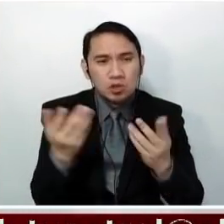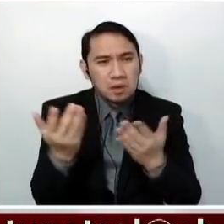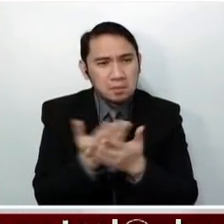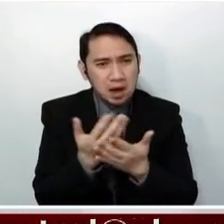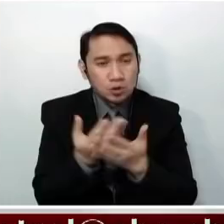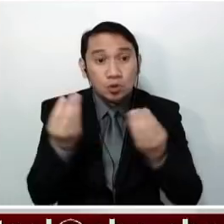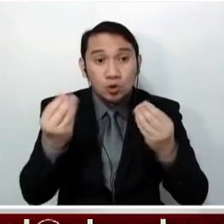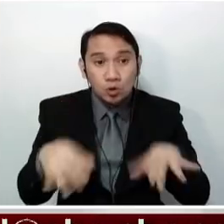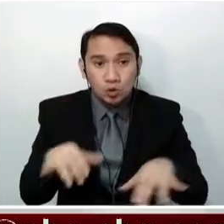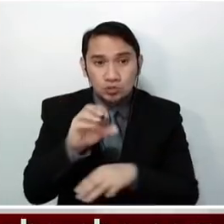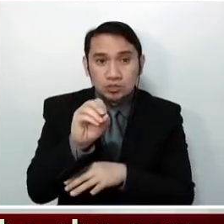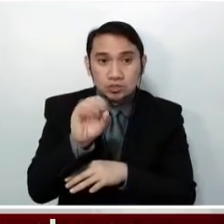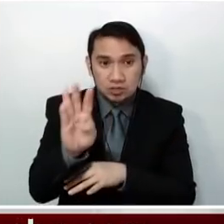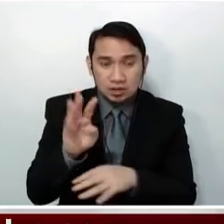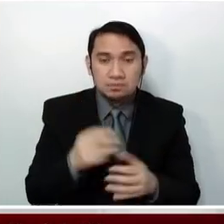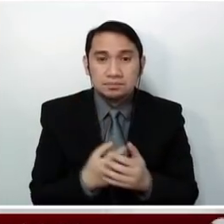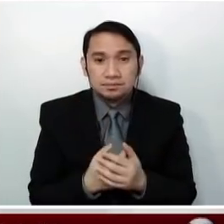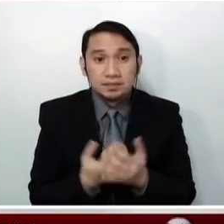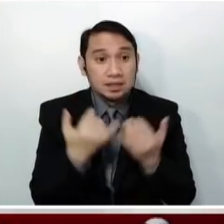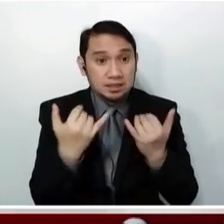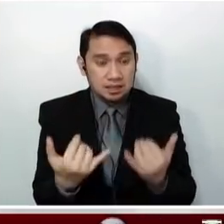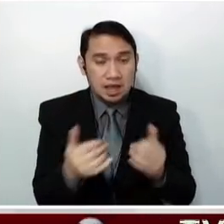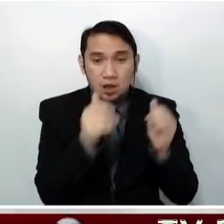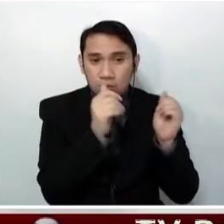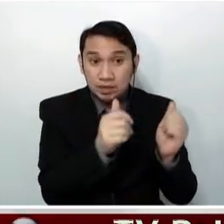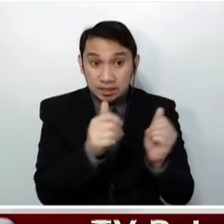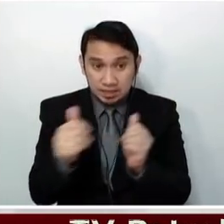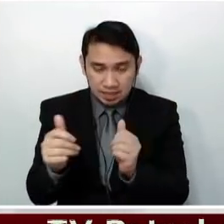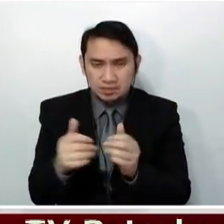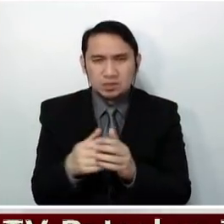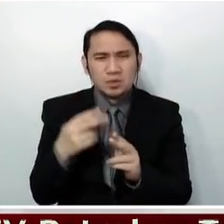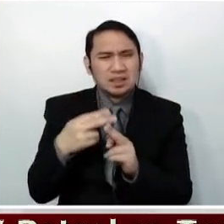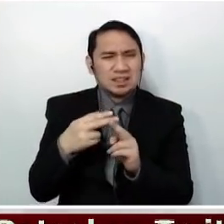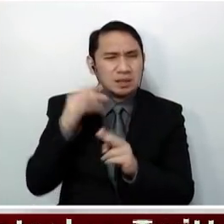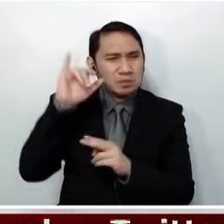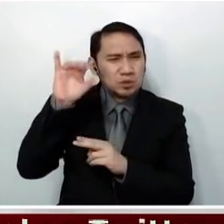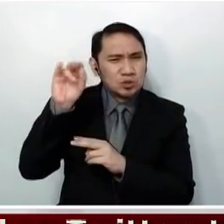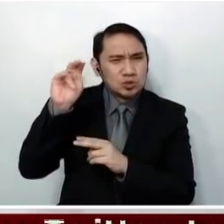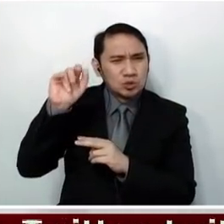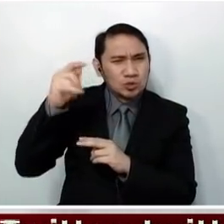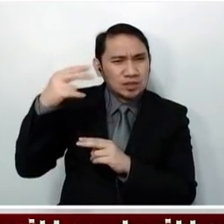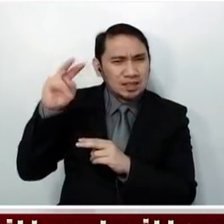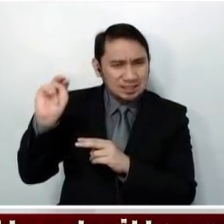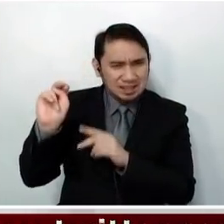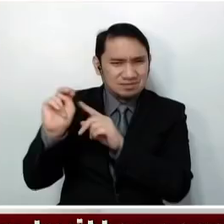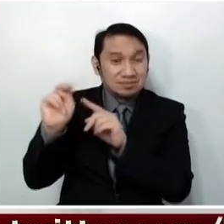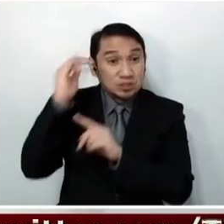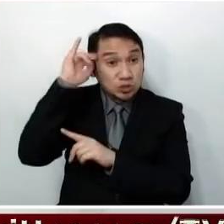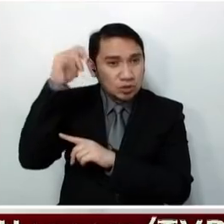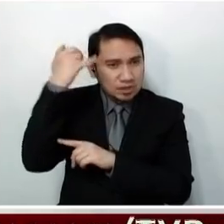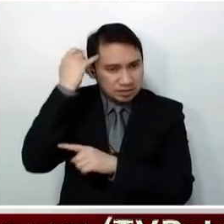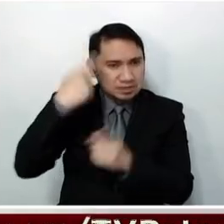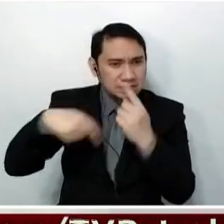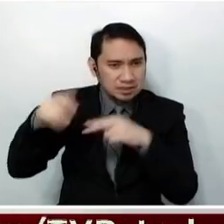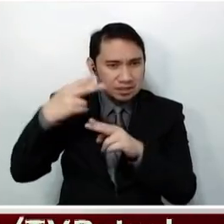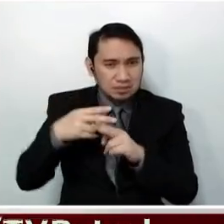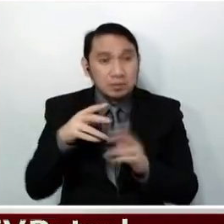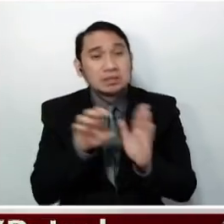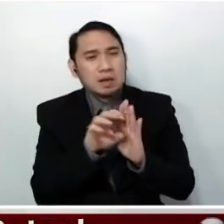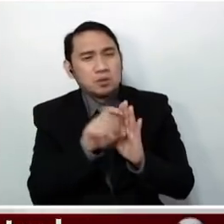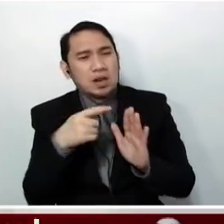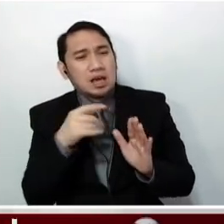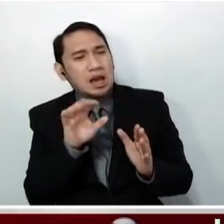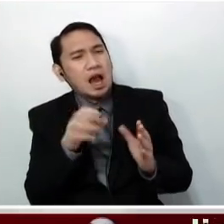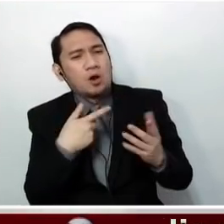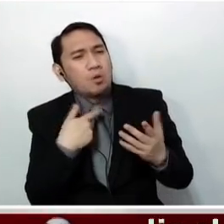ina-arrange ngayon ni Jonathan Malaya, itong grievance committee. Paano kung ano ko dyan, nawalan ako. Pero ang